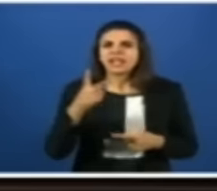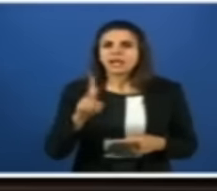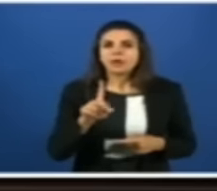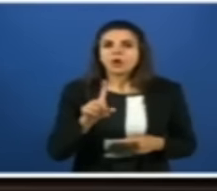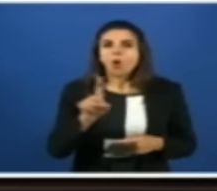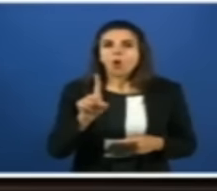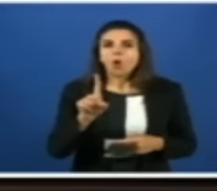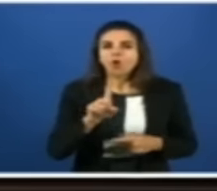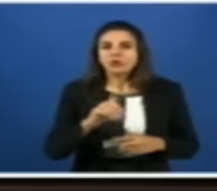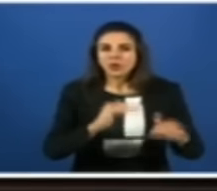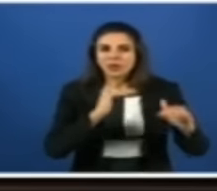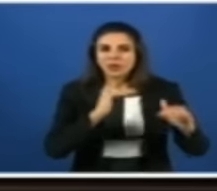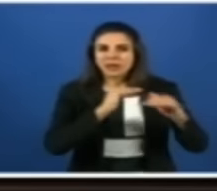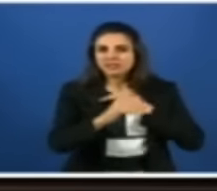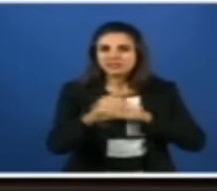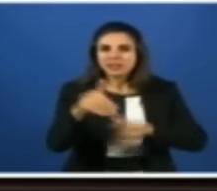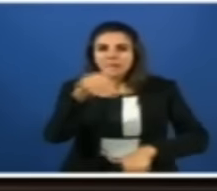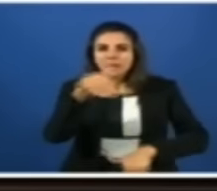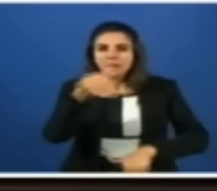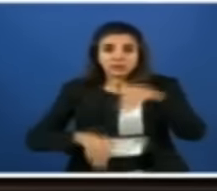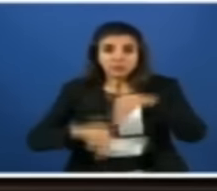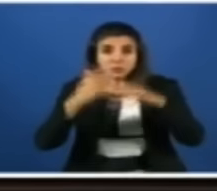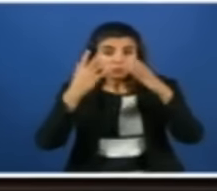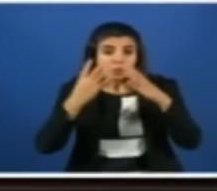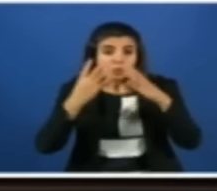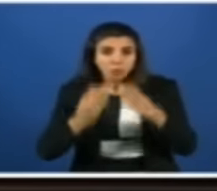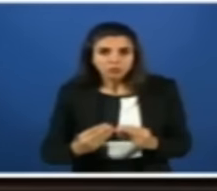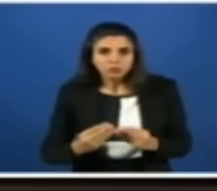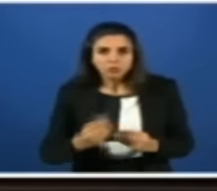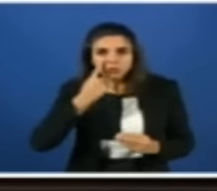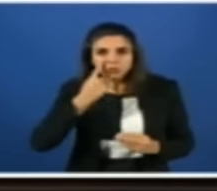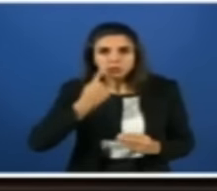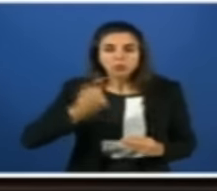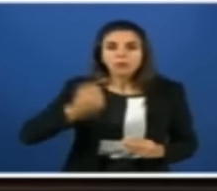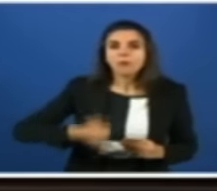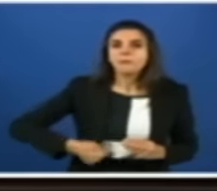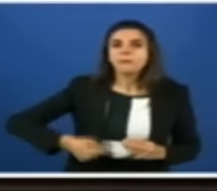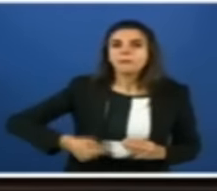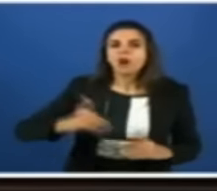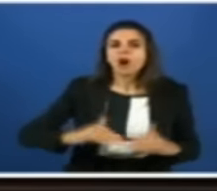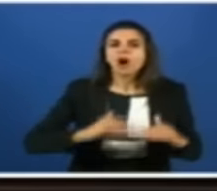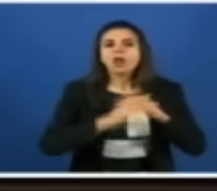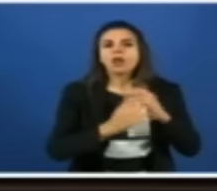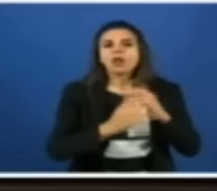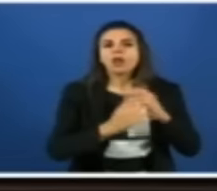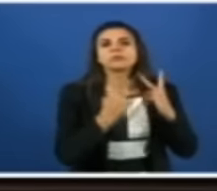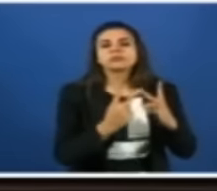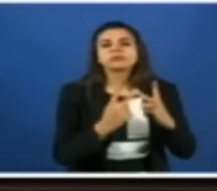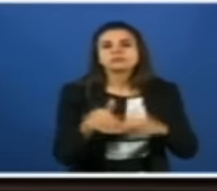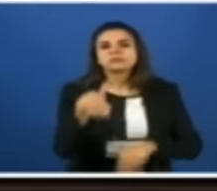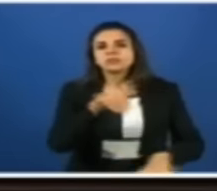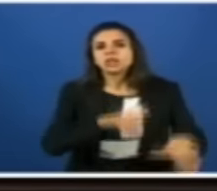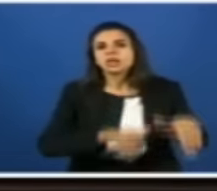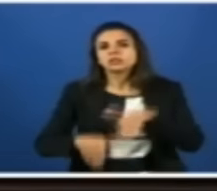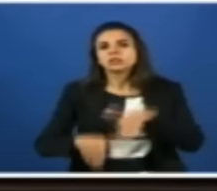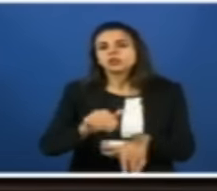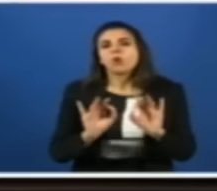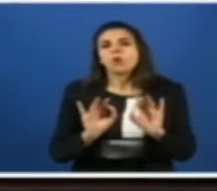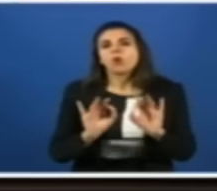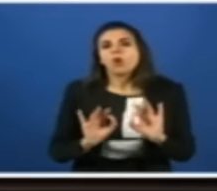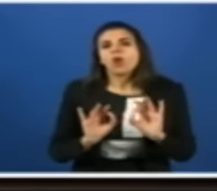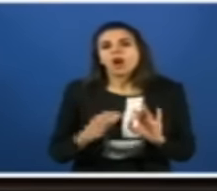2010 referandumuyla artık Cumhurbaşkanı halk tarafından